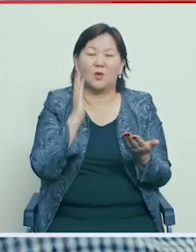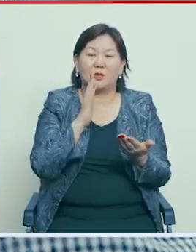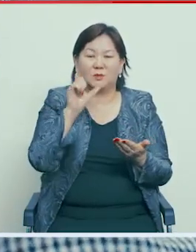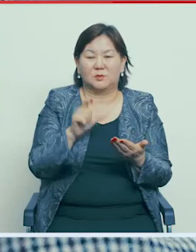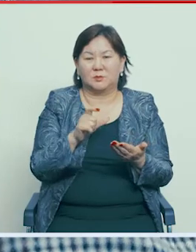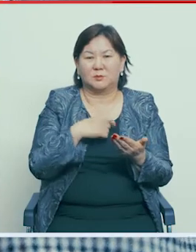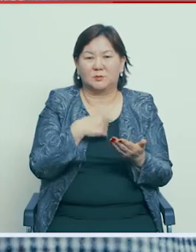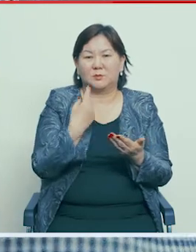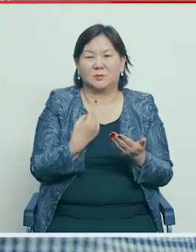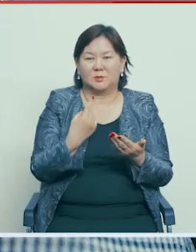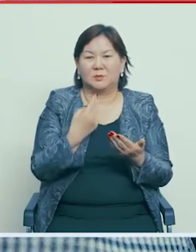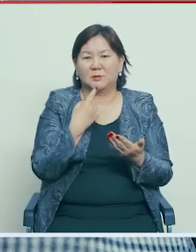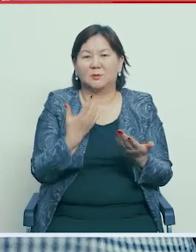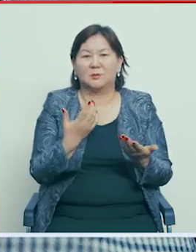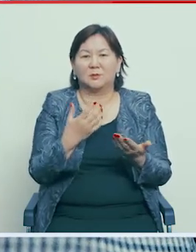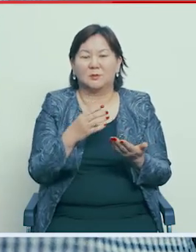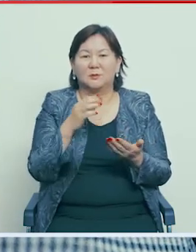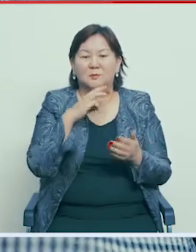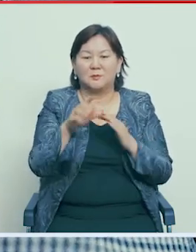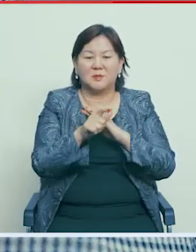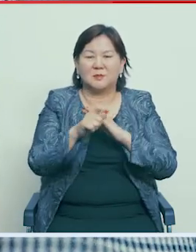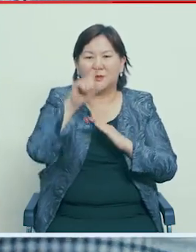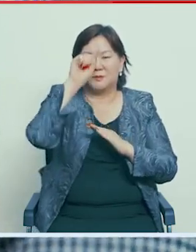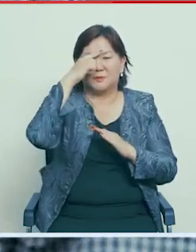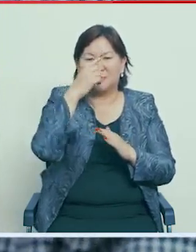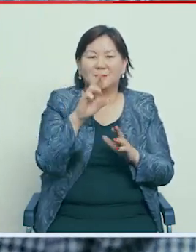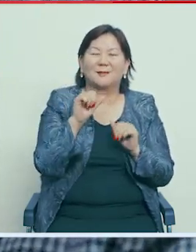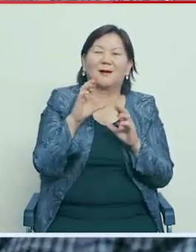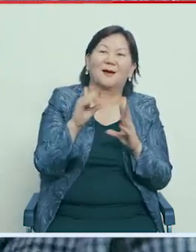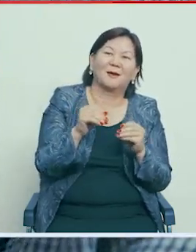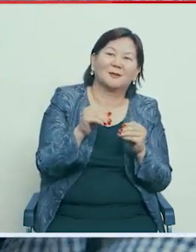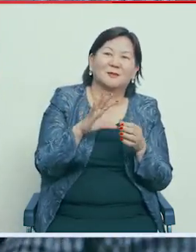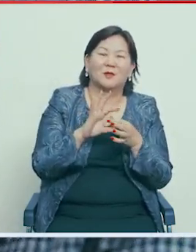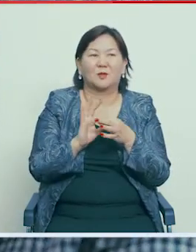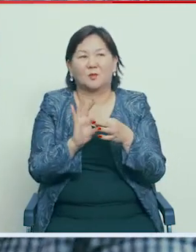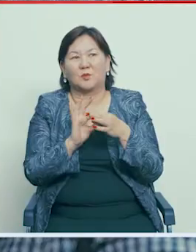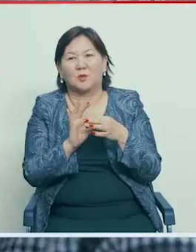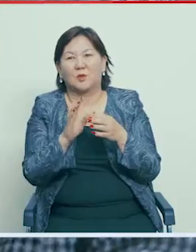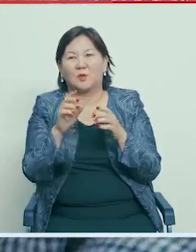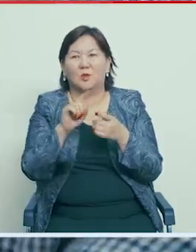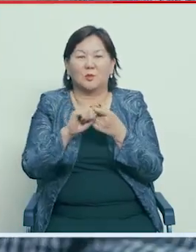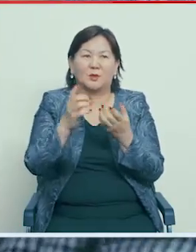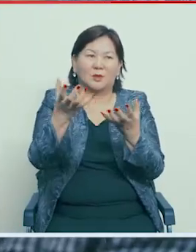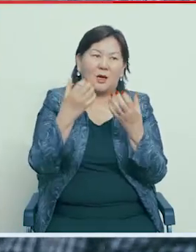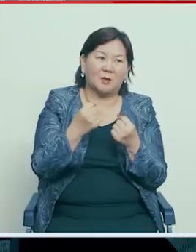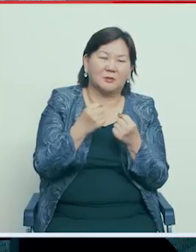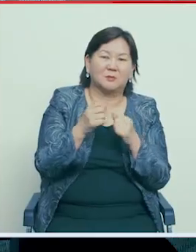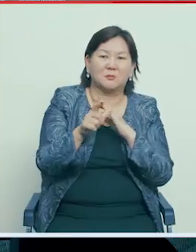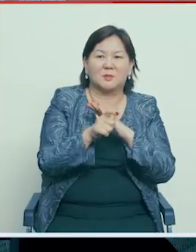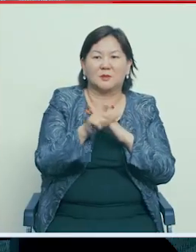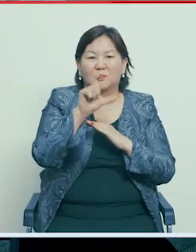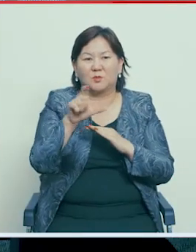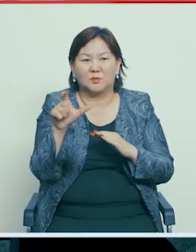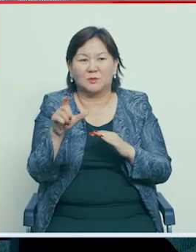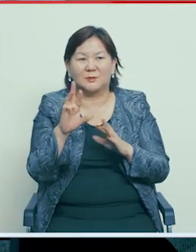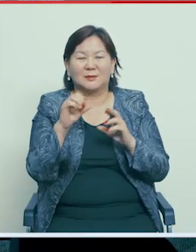бас аюух яадаг. Тэгээ би энэ талаар одоо мэргэжлийн эмч нарт одоо яаж тэр холбоон дээр аавж ингээд мэргэжлийн хүмүүстэй